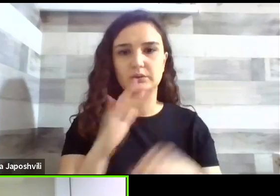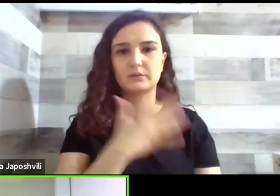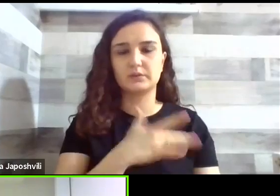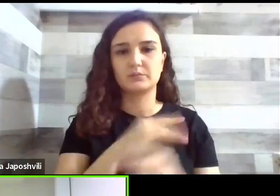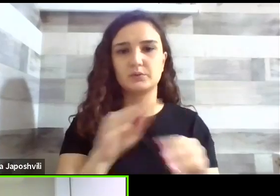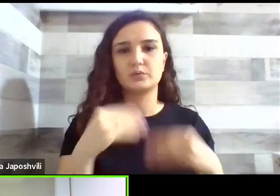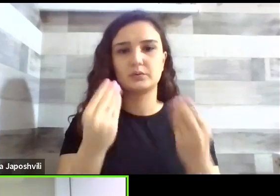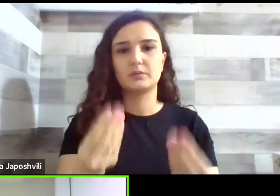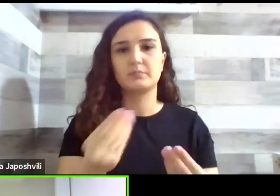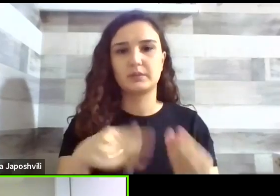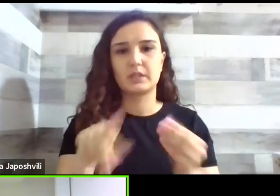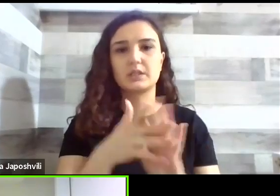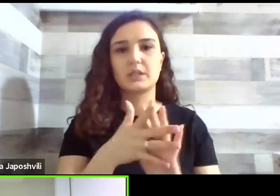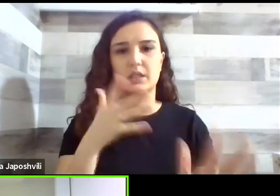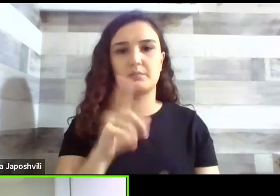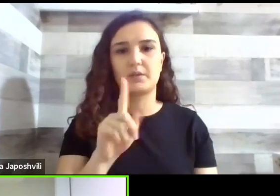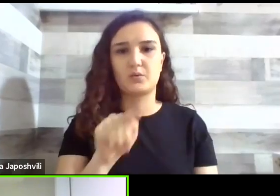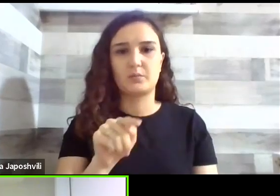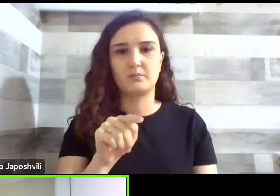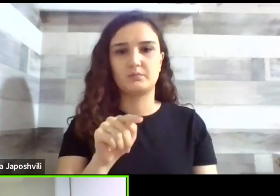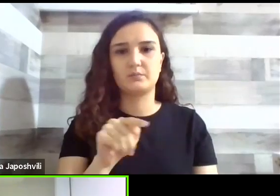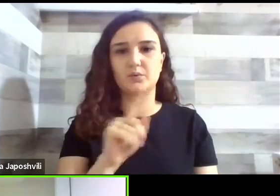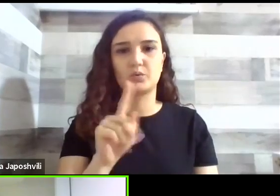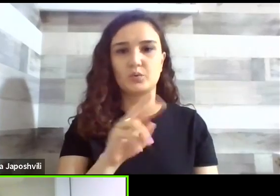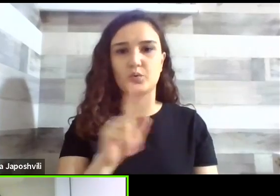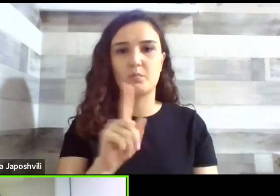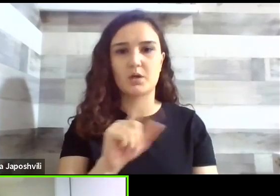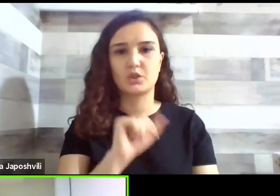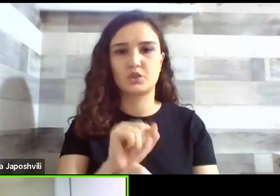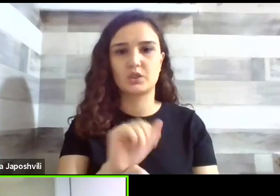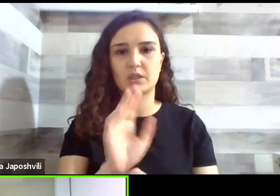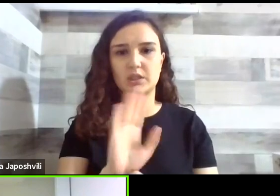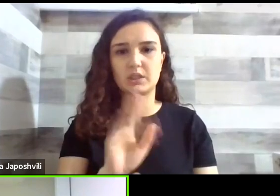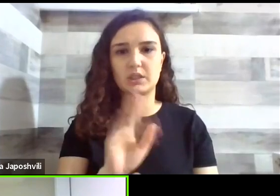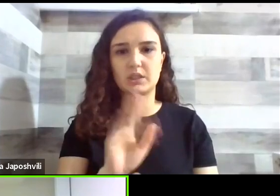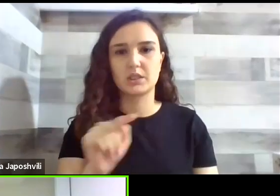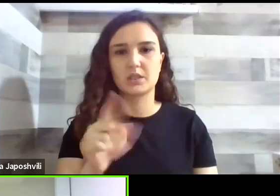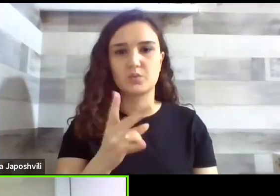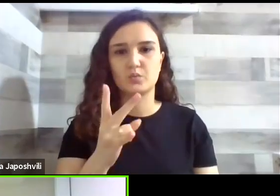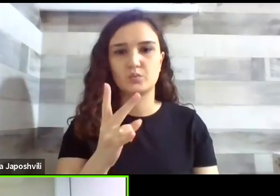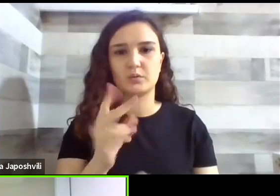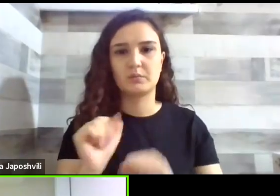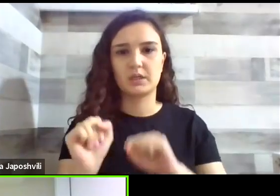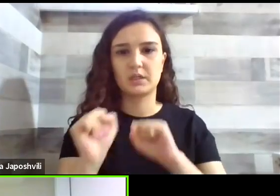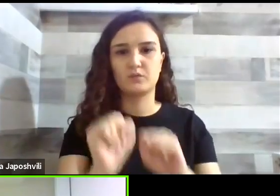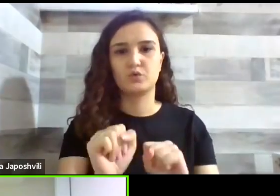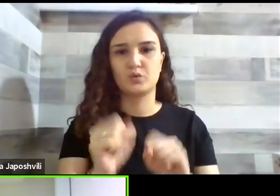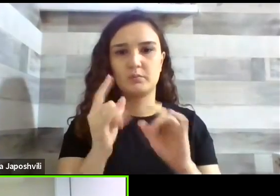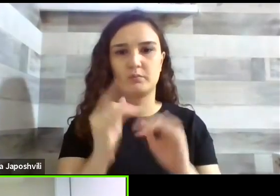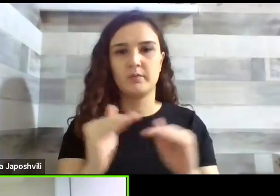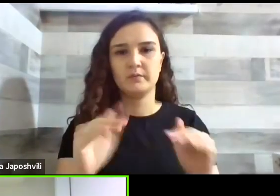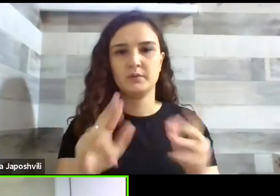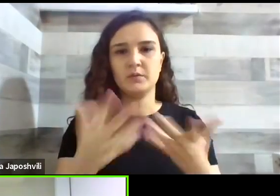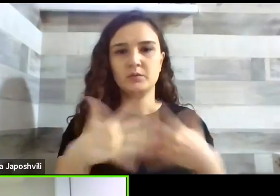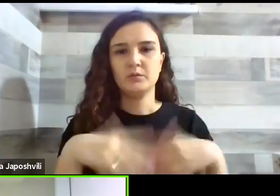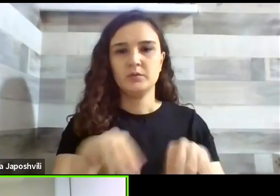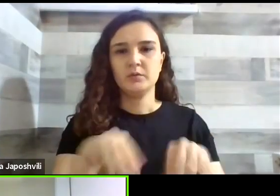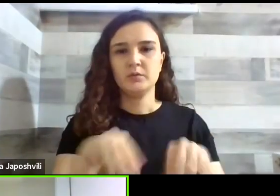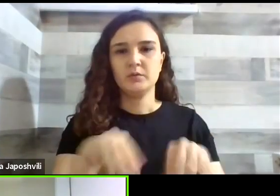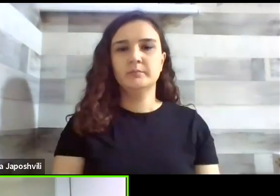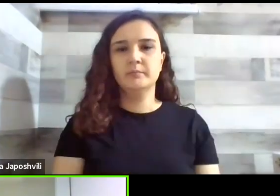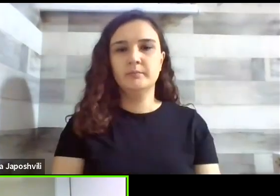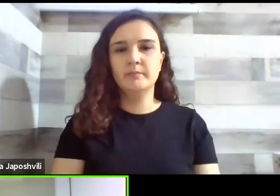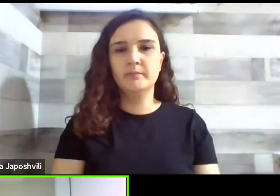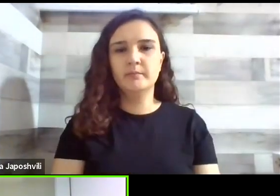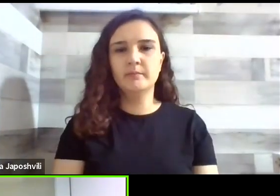მიწოდება, ნუ გასაგებია, რომ აი აქ რომ არ შეწყდეს რაღაცნაირად უნდა მხარი დავუჭიროთ ბავშვს და ოჯახს, ხო? თუმცა